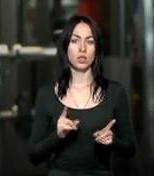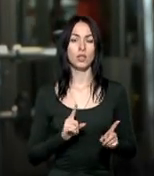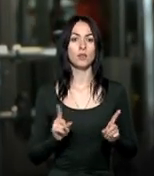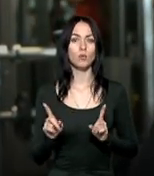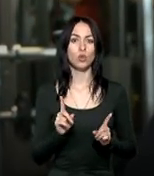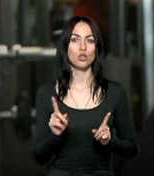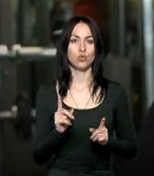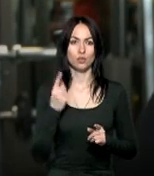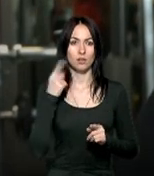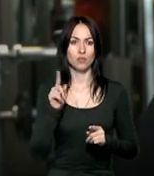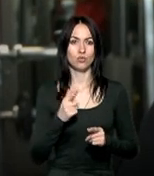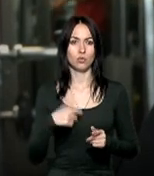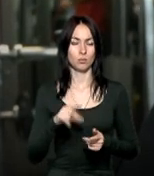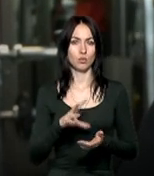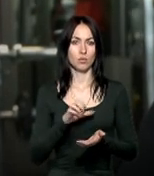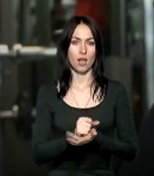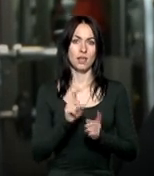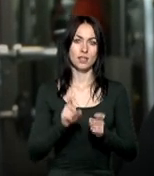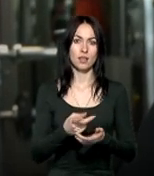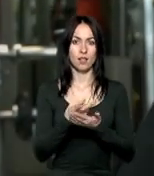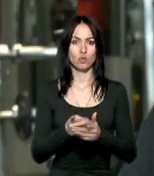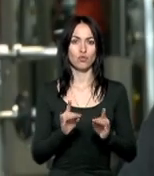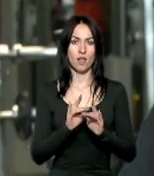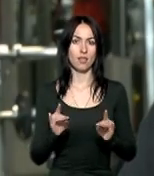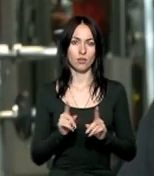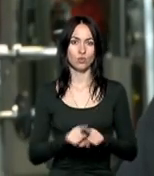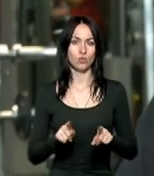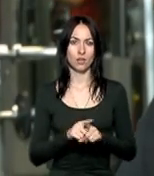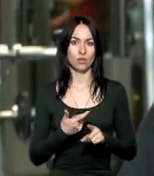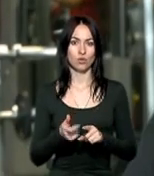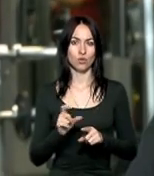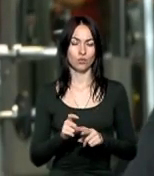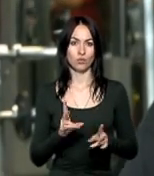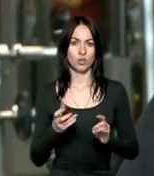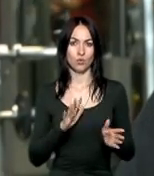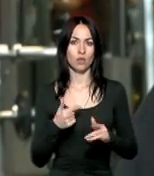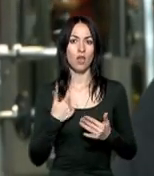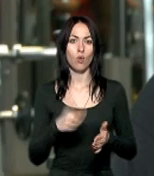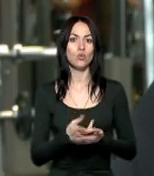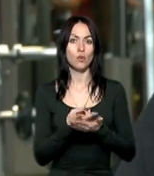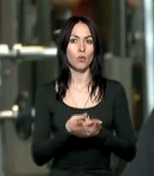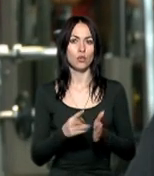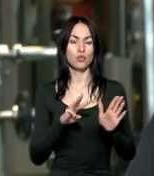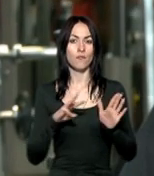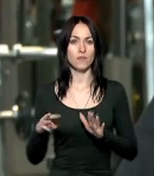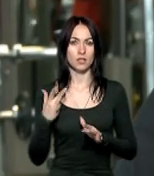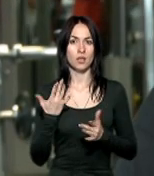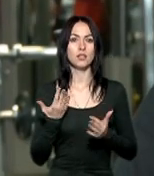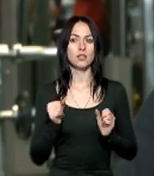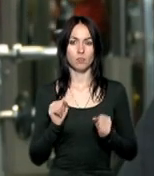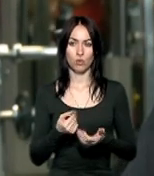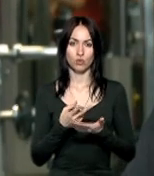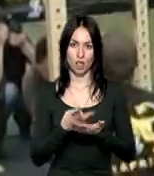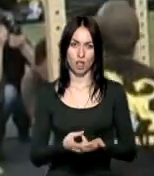Треба ж чимось себе зайняти. Сидіти, лежати на ліжку теж довго не витримаєш. Я вже і так пролежав 8 місяців майже. Скільки можна